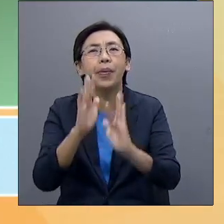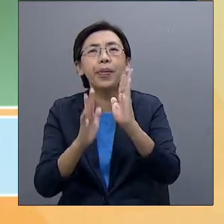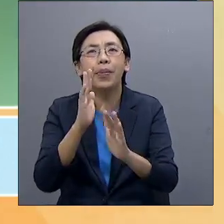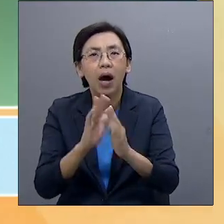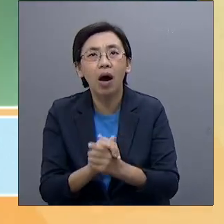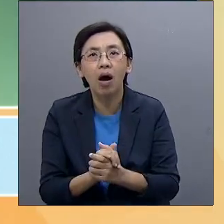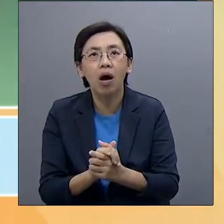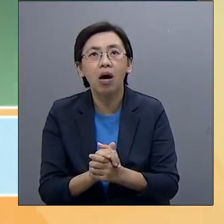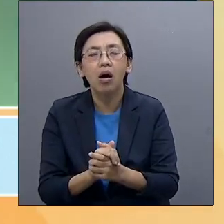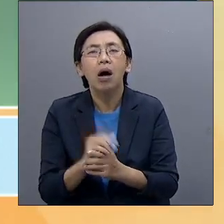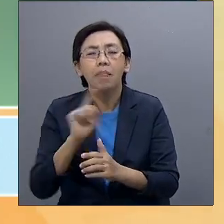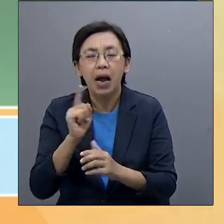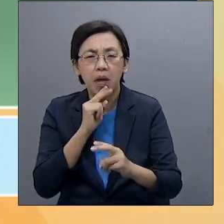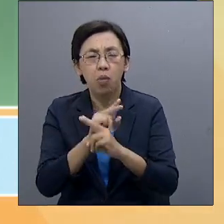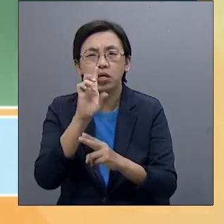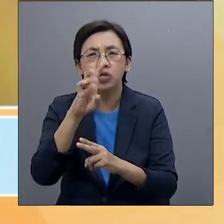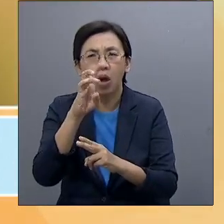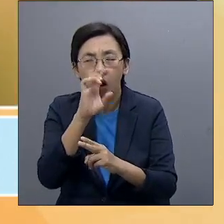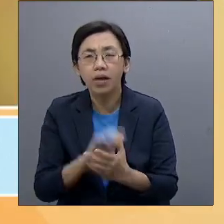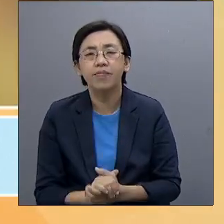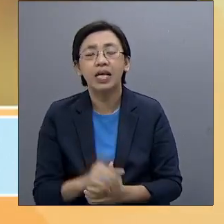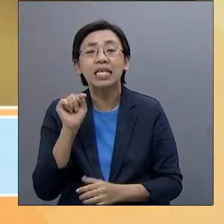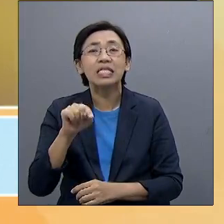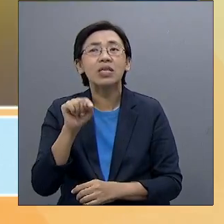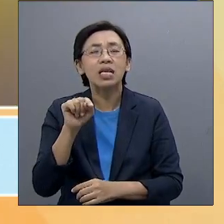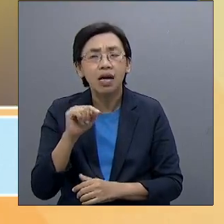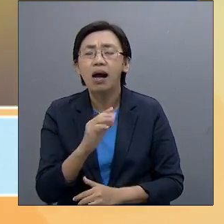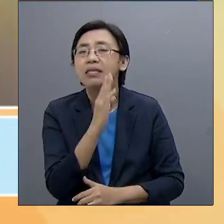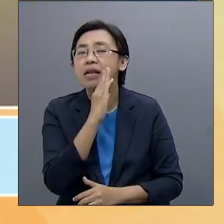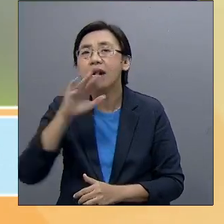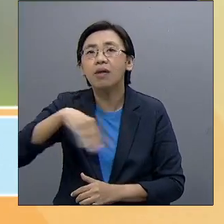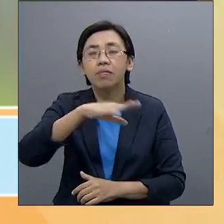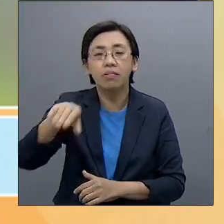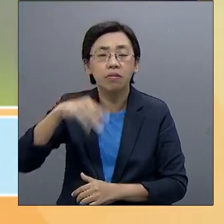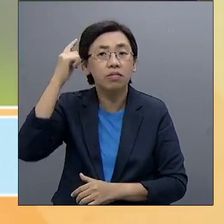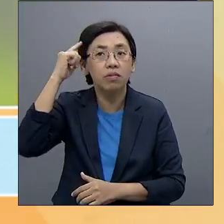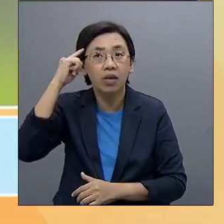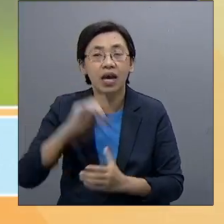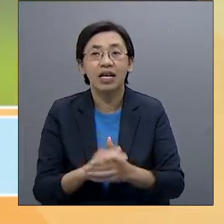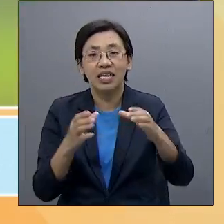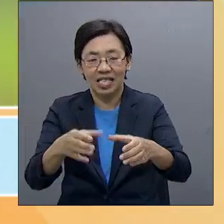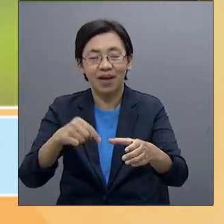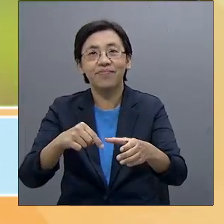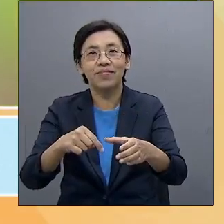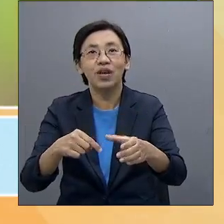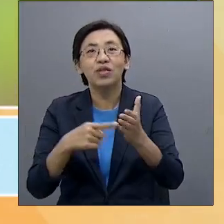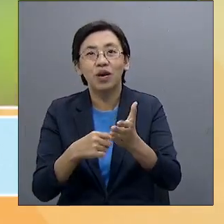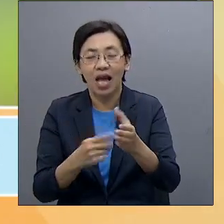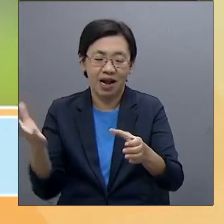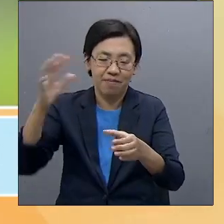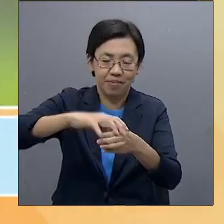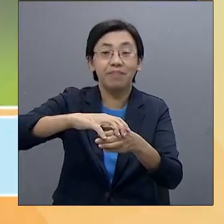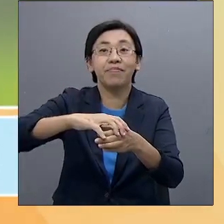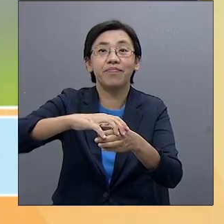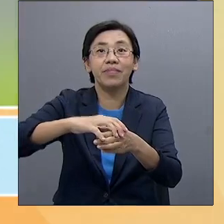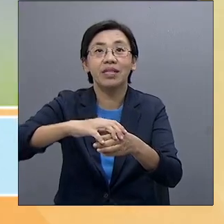ท่า โอ้ นะนี่สิ่งที่เกิดขึ้นก็คือถ้าเกิดเราลิควิดไนโตรเจนไปใส่ในภาชนะปิดสมมติไปใส่ในกระติกที่ปิดฝาเกลียวปิดฝ